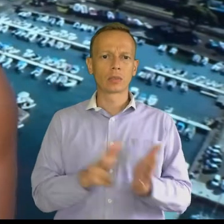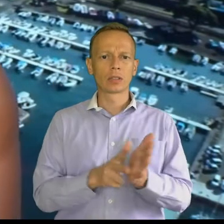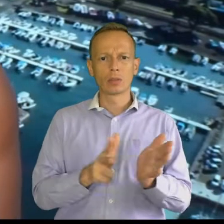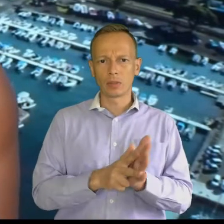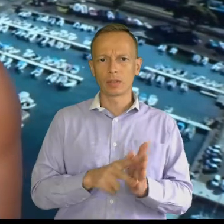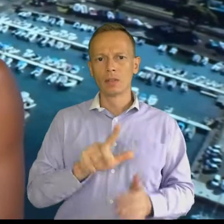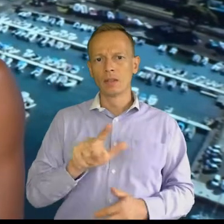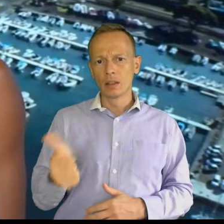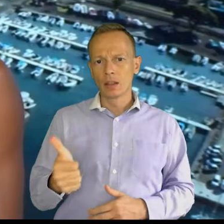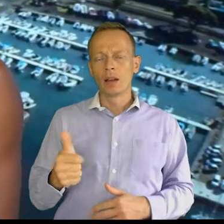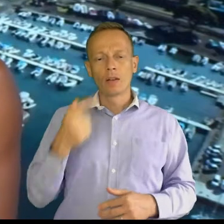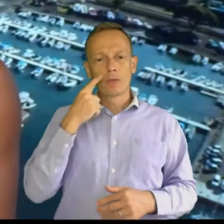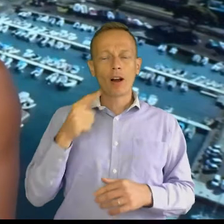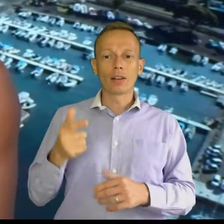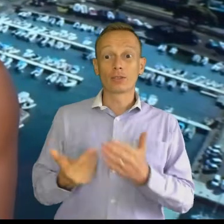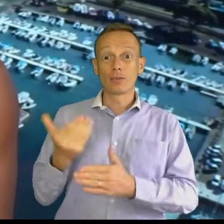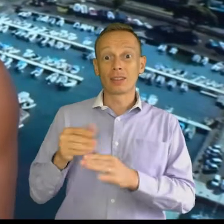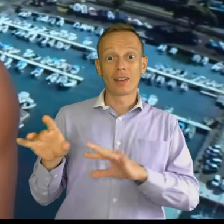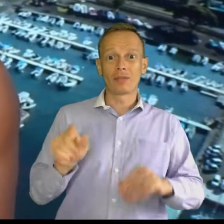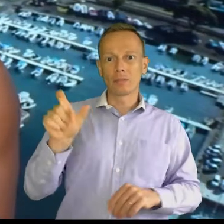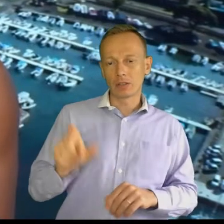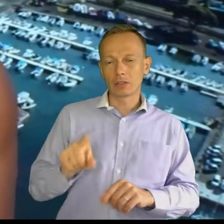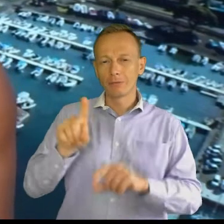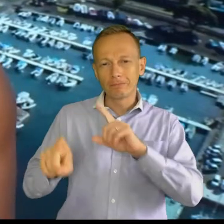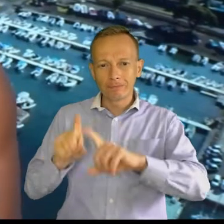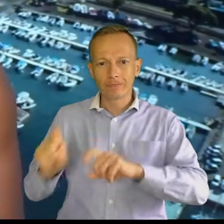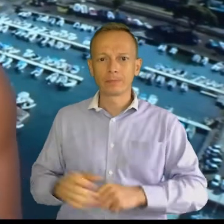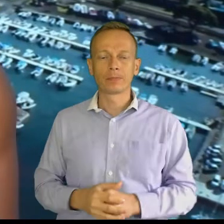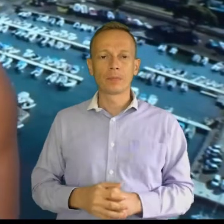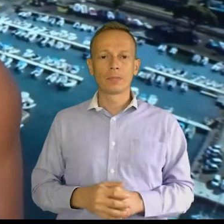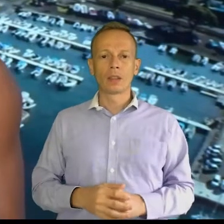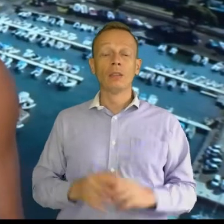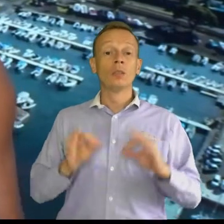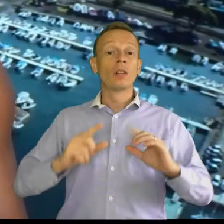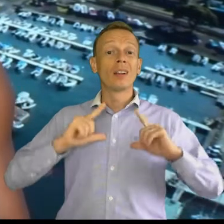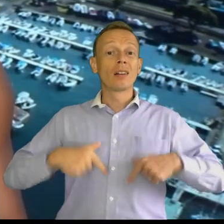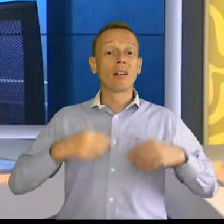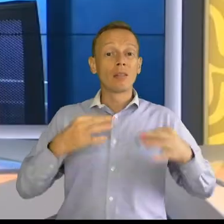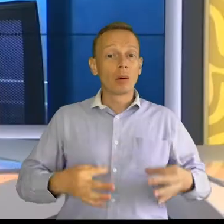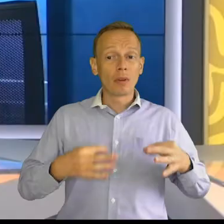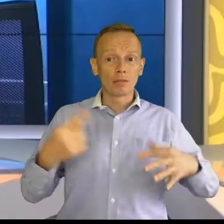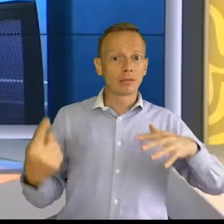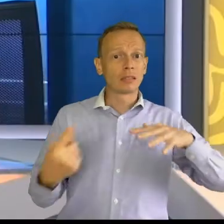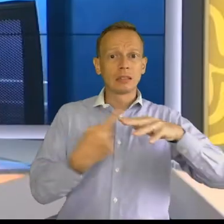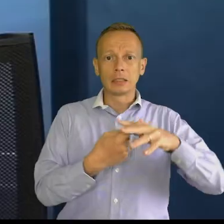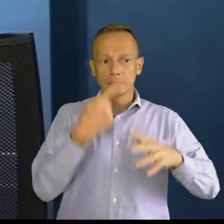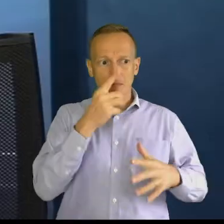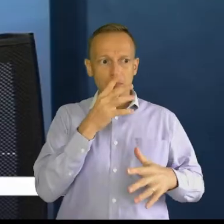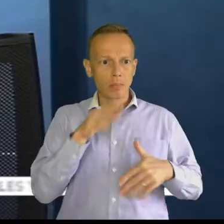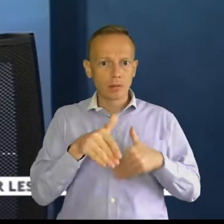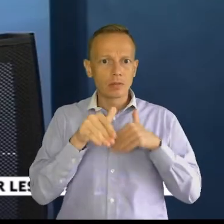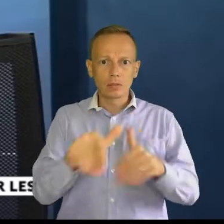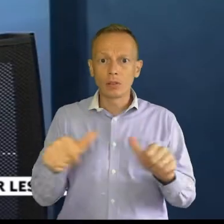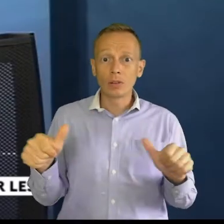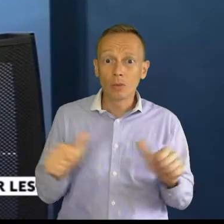21. Les précisions de Stéphane Marandi dans le cadre de l'invité café, c'était ce matin. À un moment donné, donc l'école en milieu ordinaire, ce